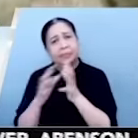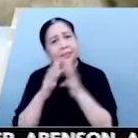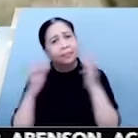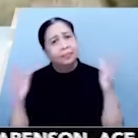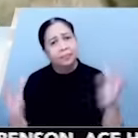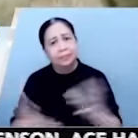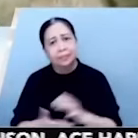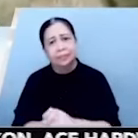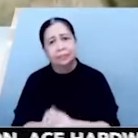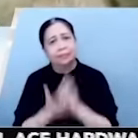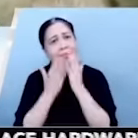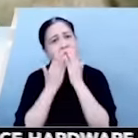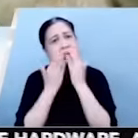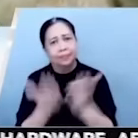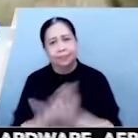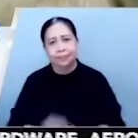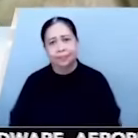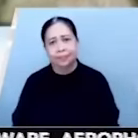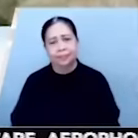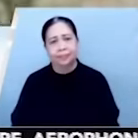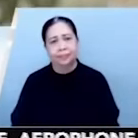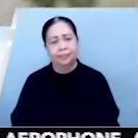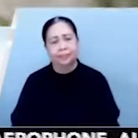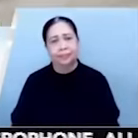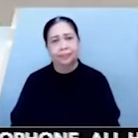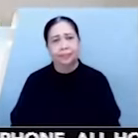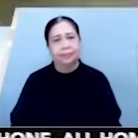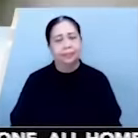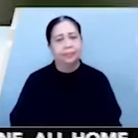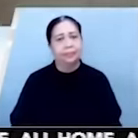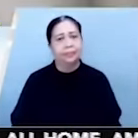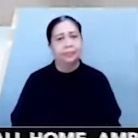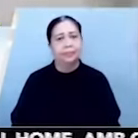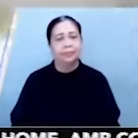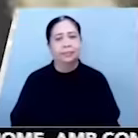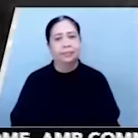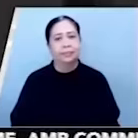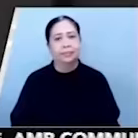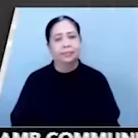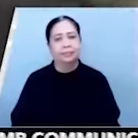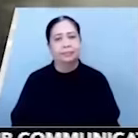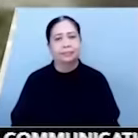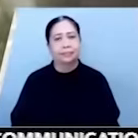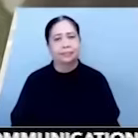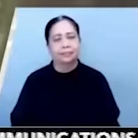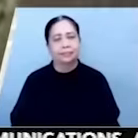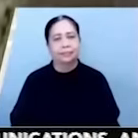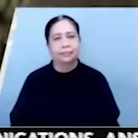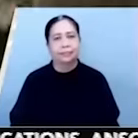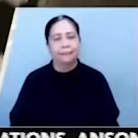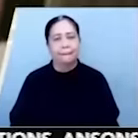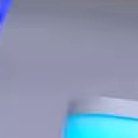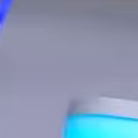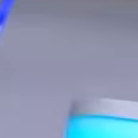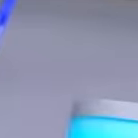you. Para sa GMA Integrated News, Katatibayan, Nakatutok, 24 oras.